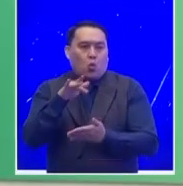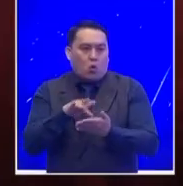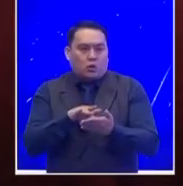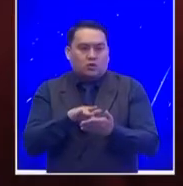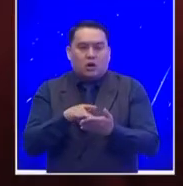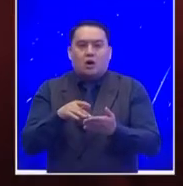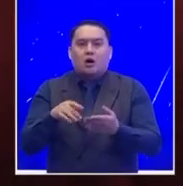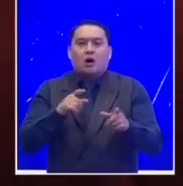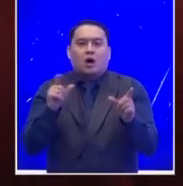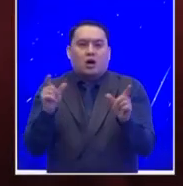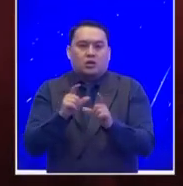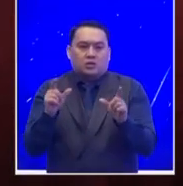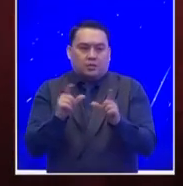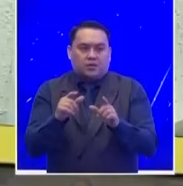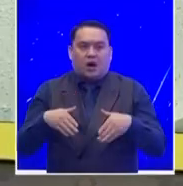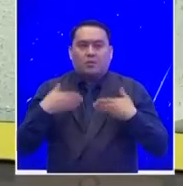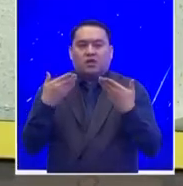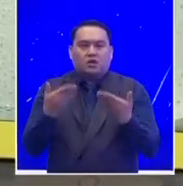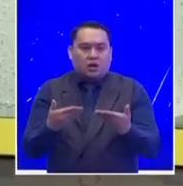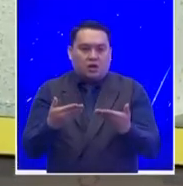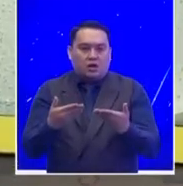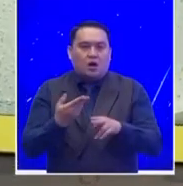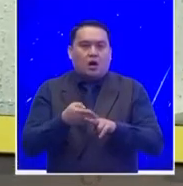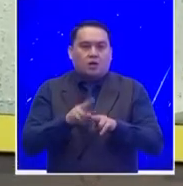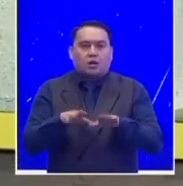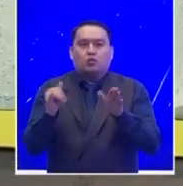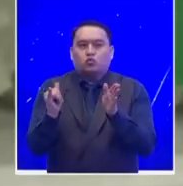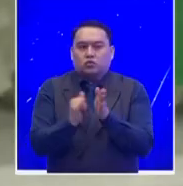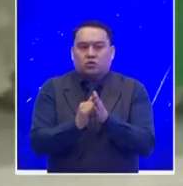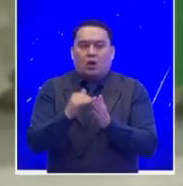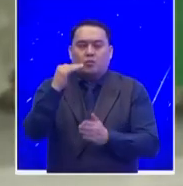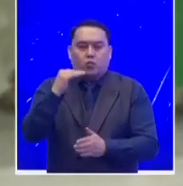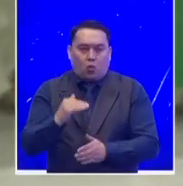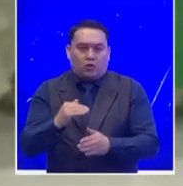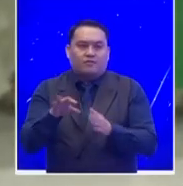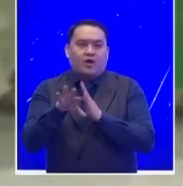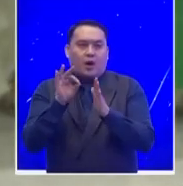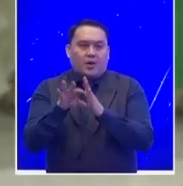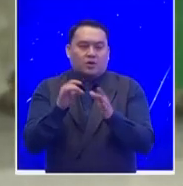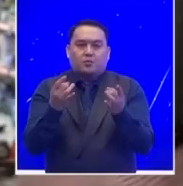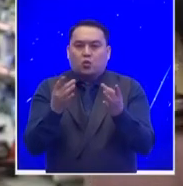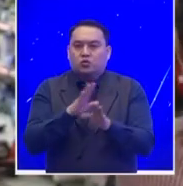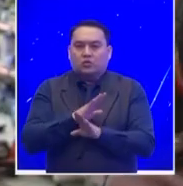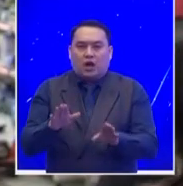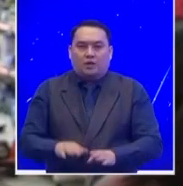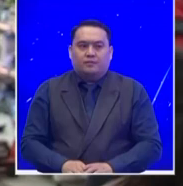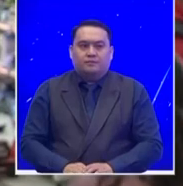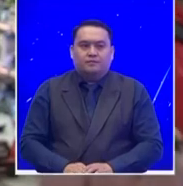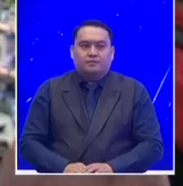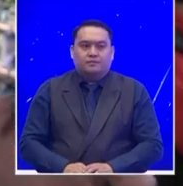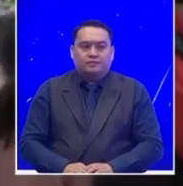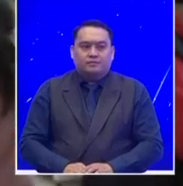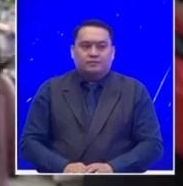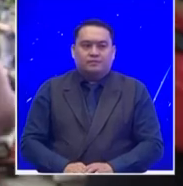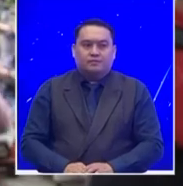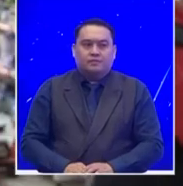обратился к администрации магазина «Сагадат». Как говорит Даняр, данную точку для установки полки добра он выбрал неспроста. Сама полка, видите, из-за чего